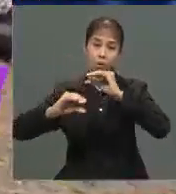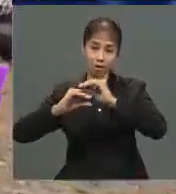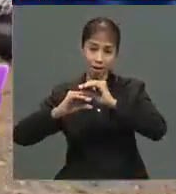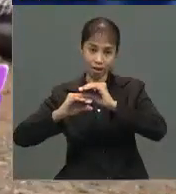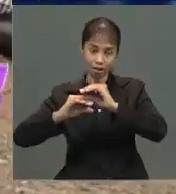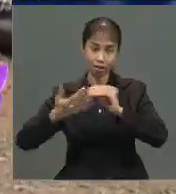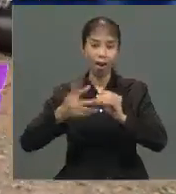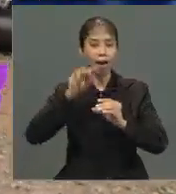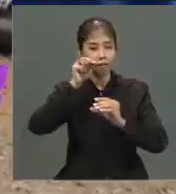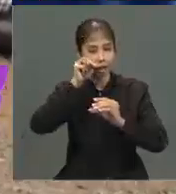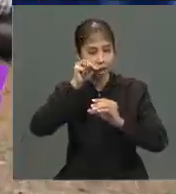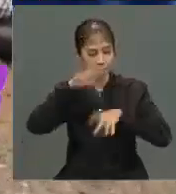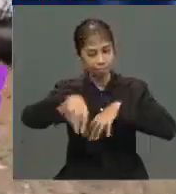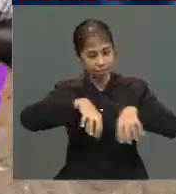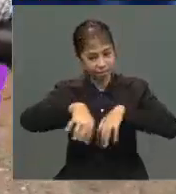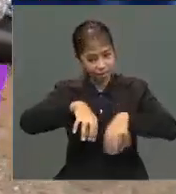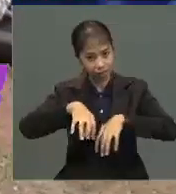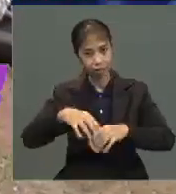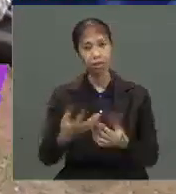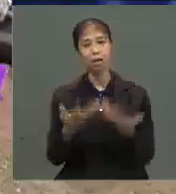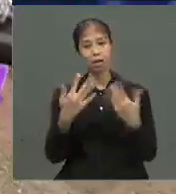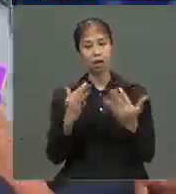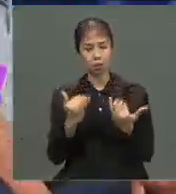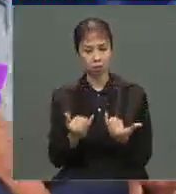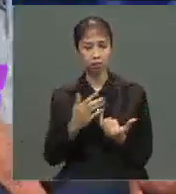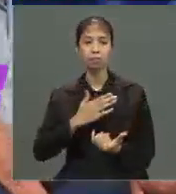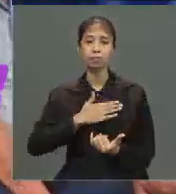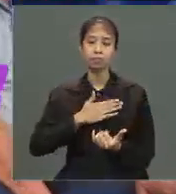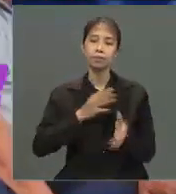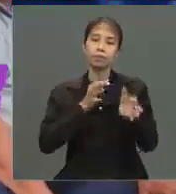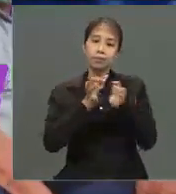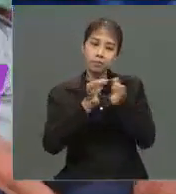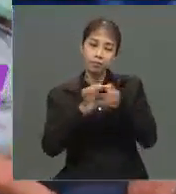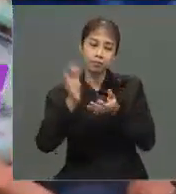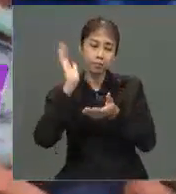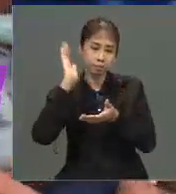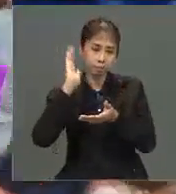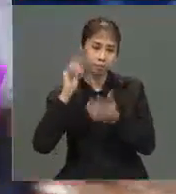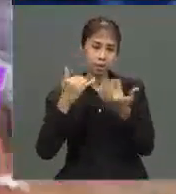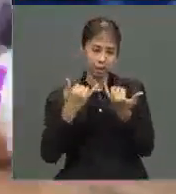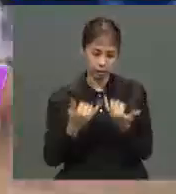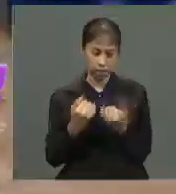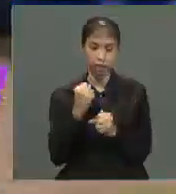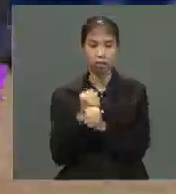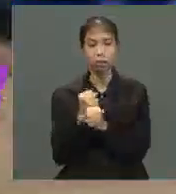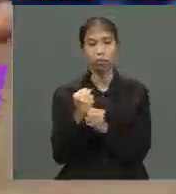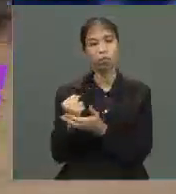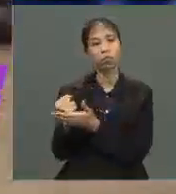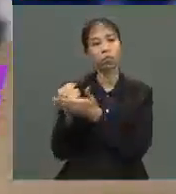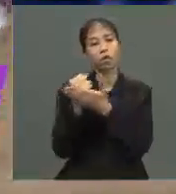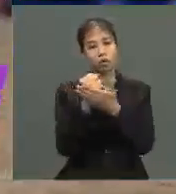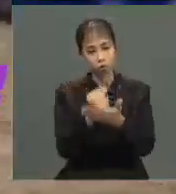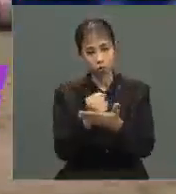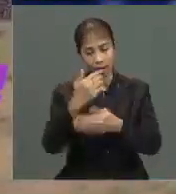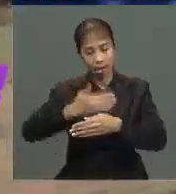าเขื่อนนเรศวรก็ได้ออกมาชี้แจงแล้วก็ยืนยันว่าจะดำเนินการช่วยเหลือชาวนาด้วยการส่งน้ำเข้า